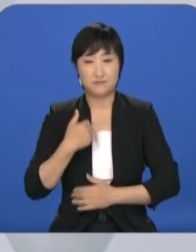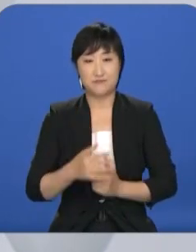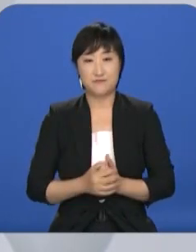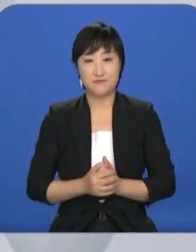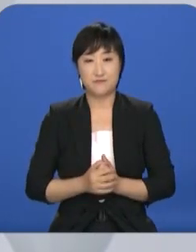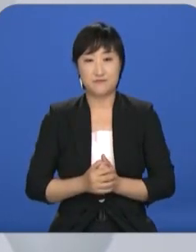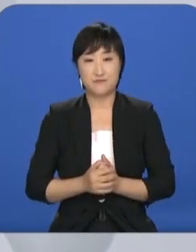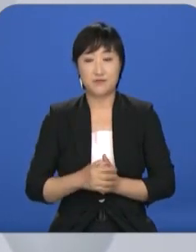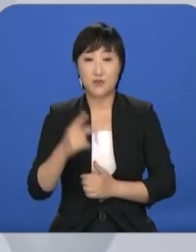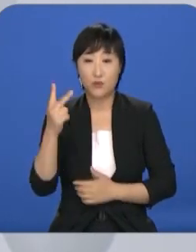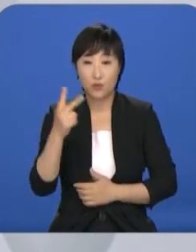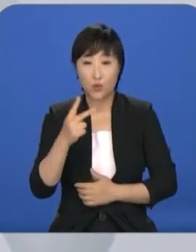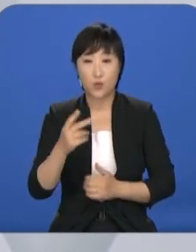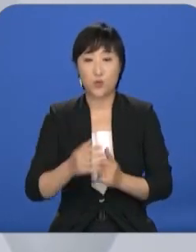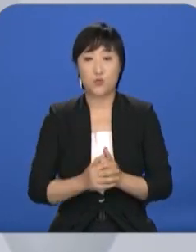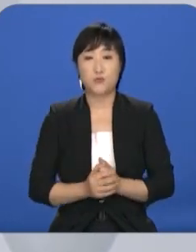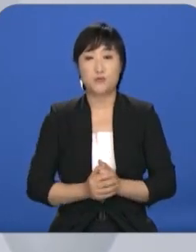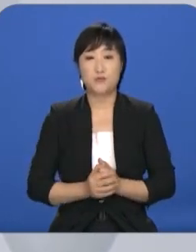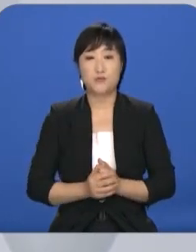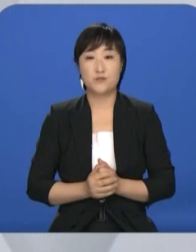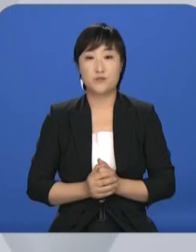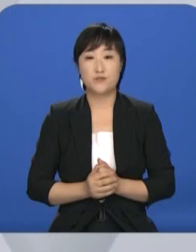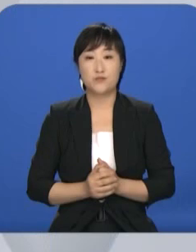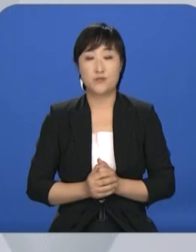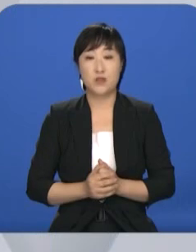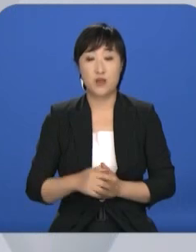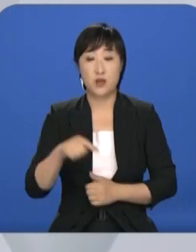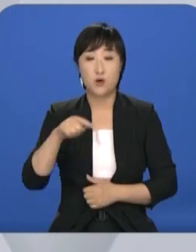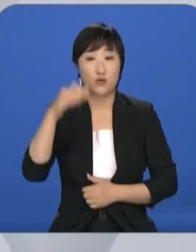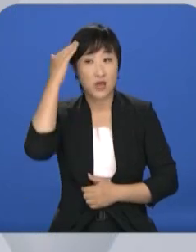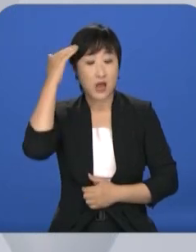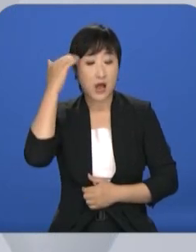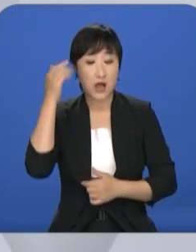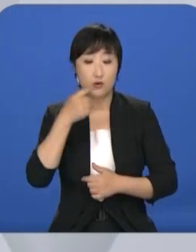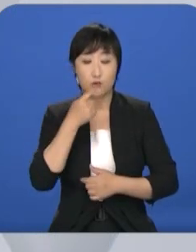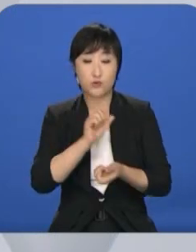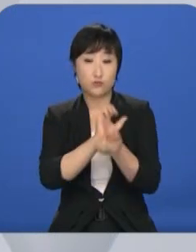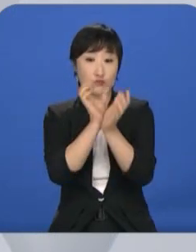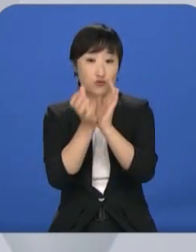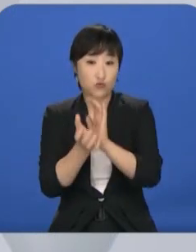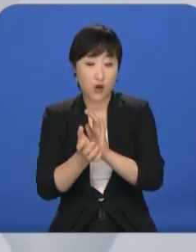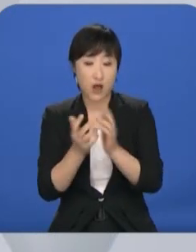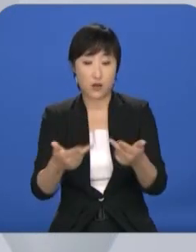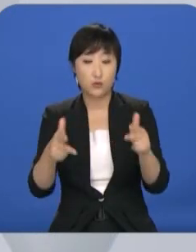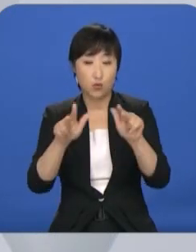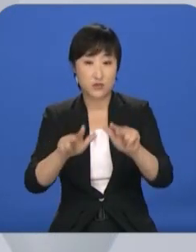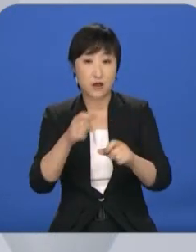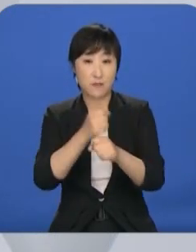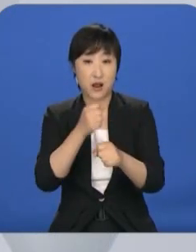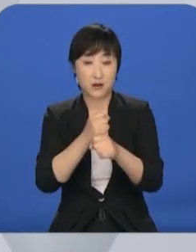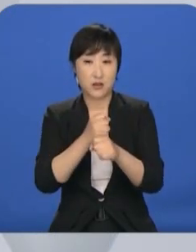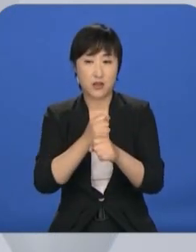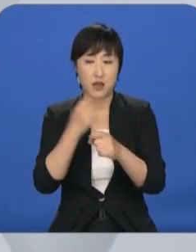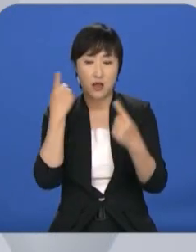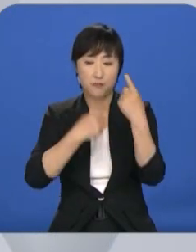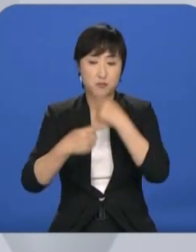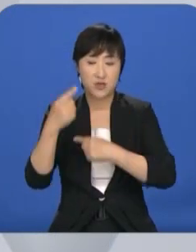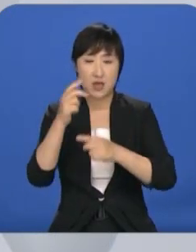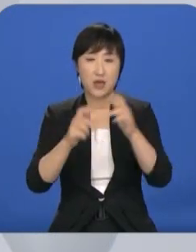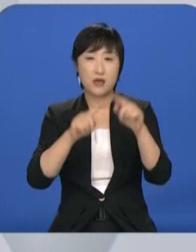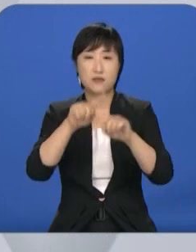해왔습니다. 또한 우리권 무궁화동산을 조성하였고 산림 피해목